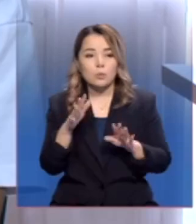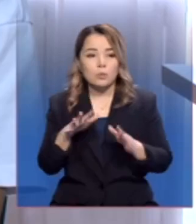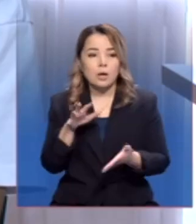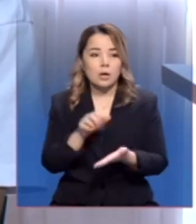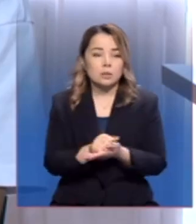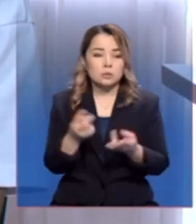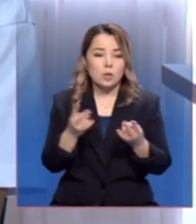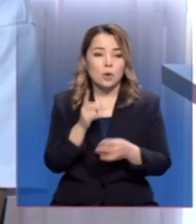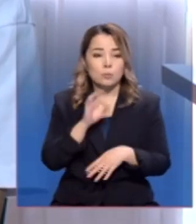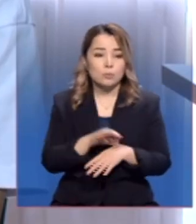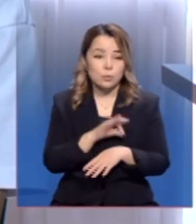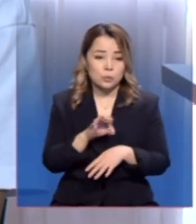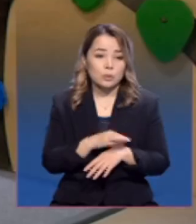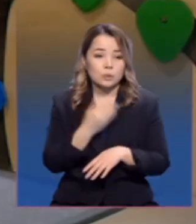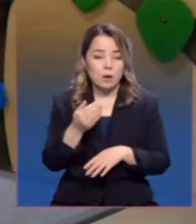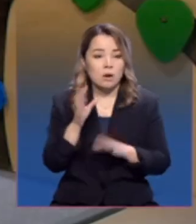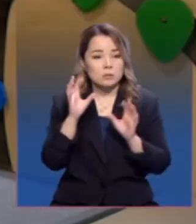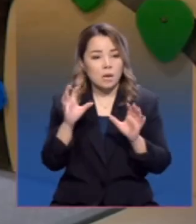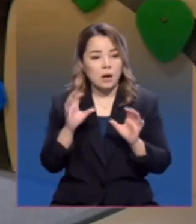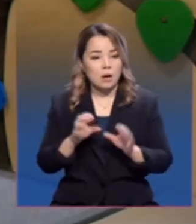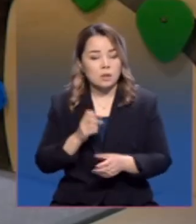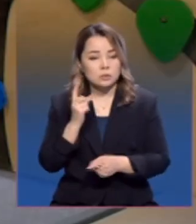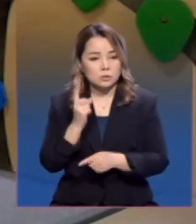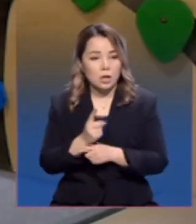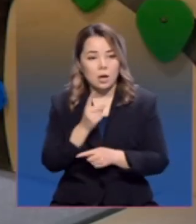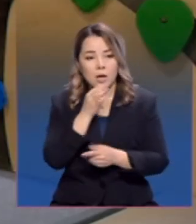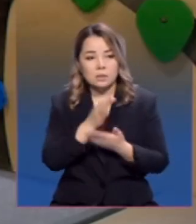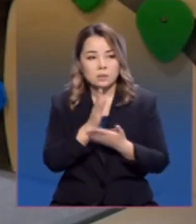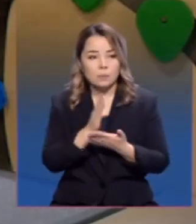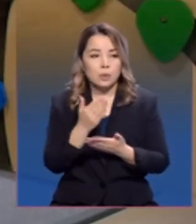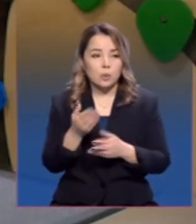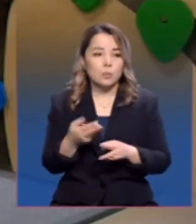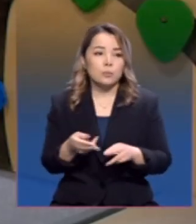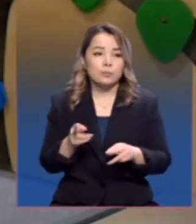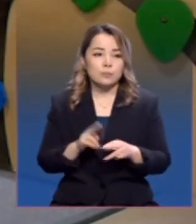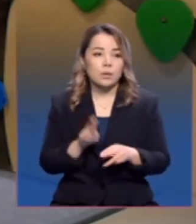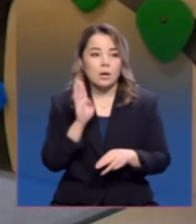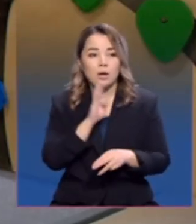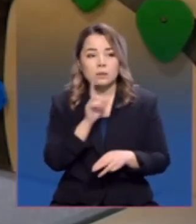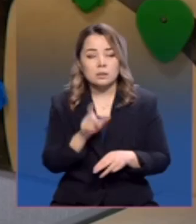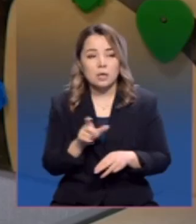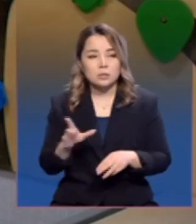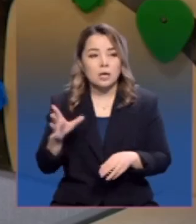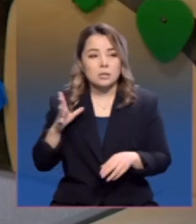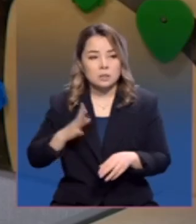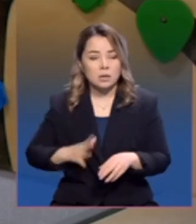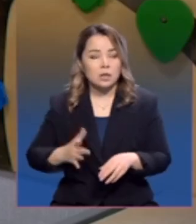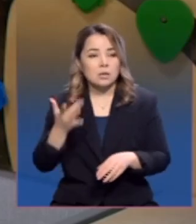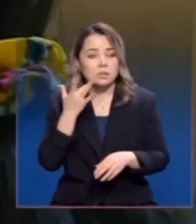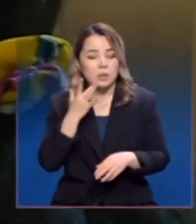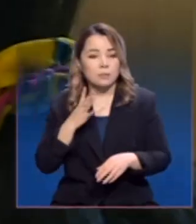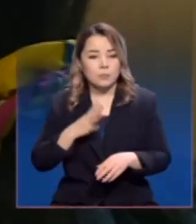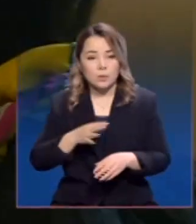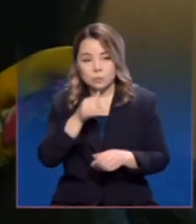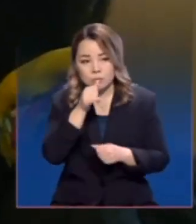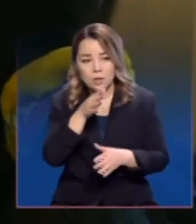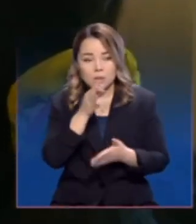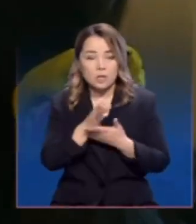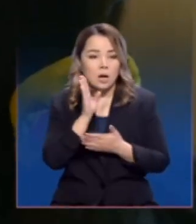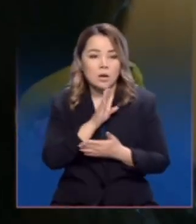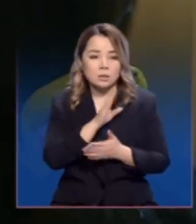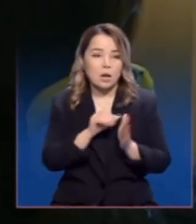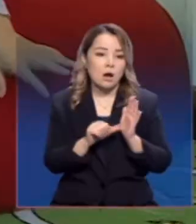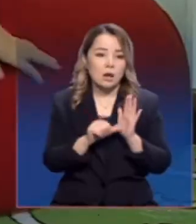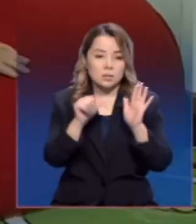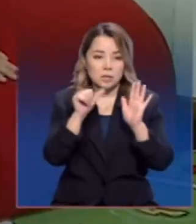керек, ер адам айтқаны заң. Ол жерде мысалы әйел адам шыдап жүре береді соған. Мұнда әйелдер